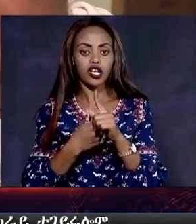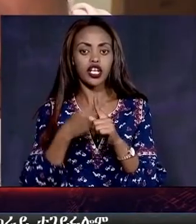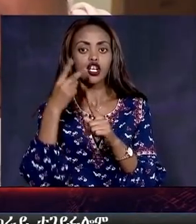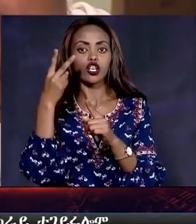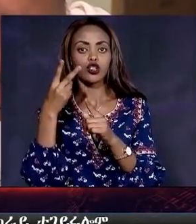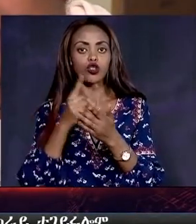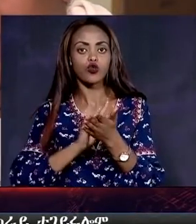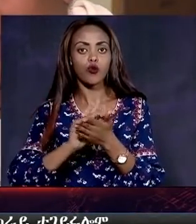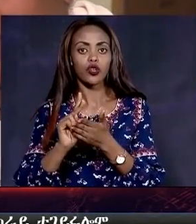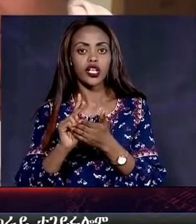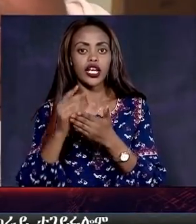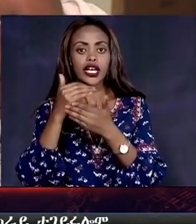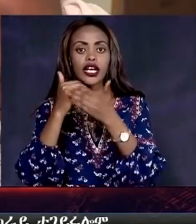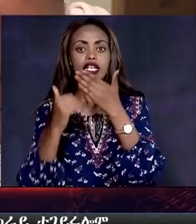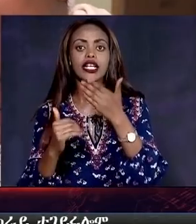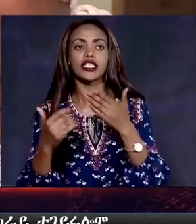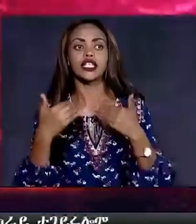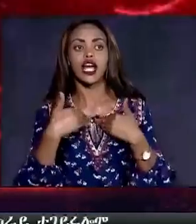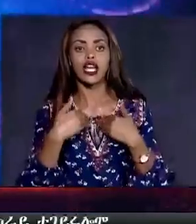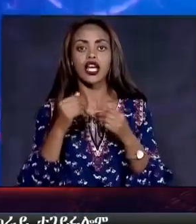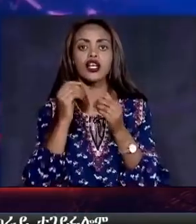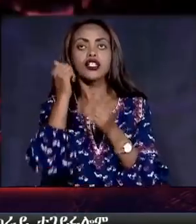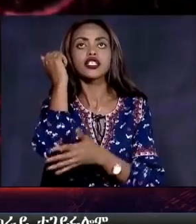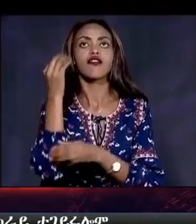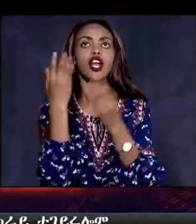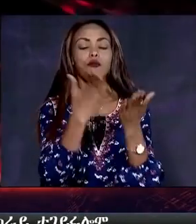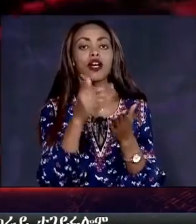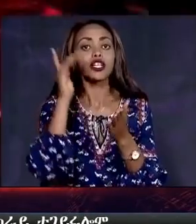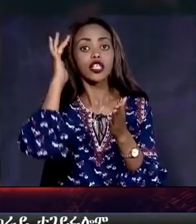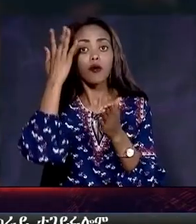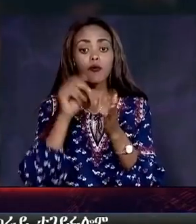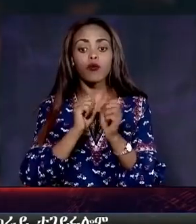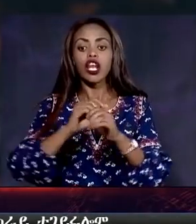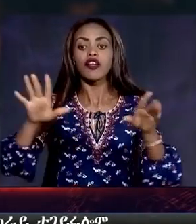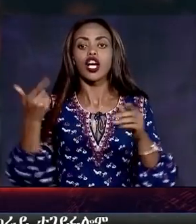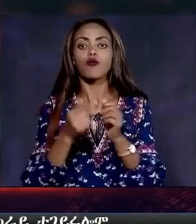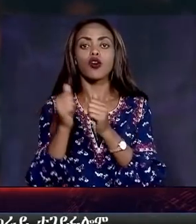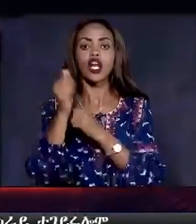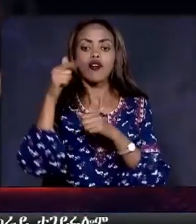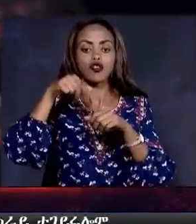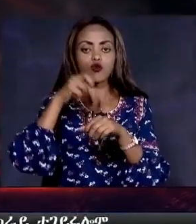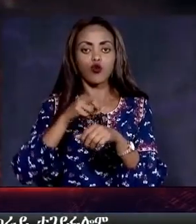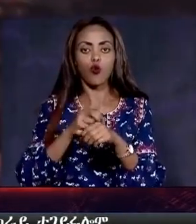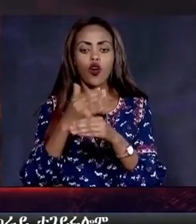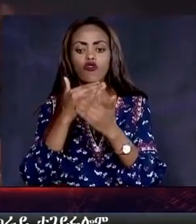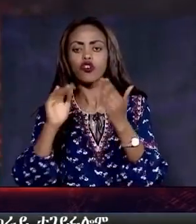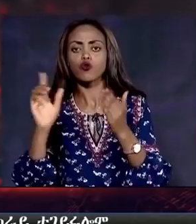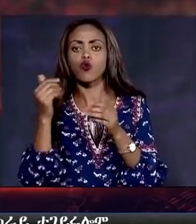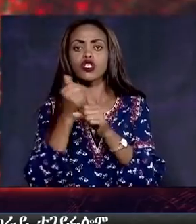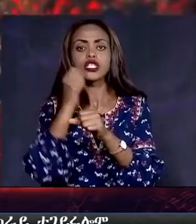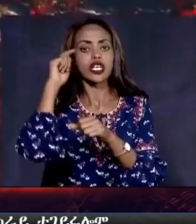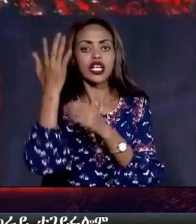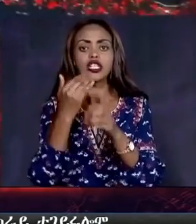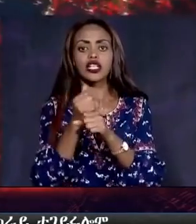ሰሙኒ ቀኒሳትልና ኒያ እግዚኣብሔር ይሃባብ እቲ ሕማም ለበዳ ካብ ምዃኑ ሓሊፉ ኣብዚ ሕዚ እዋን ፍርቂ ዝኾኑ ሰራሕተኛታት